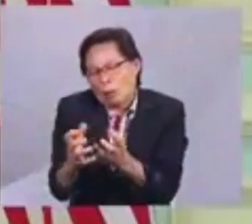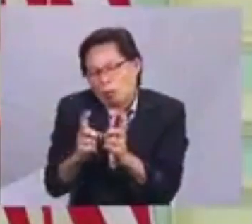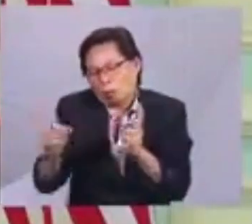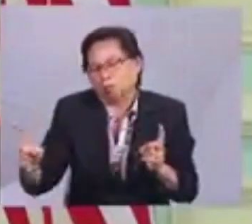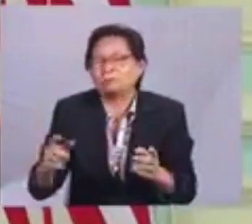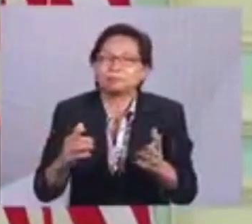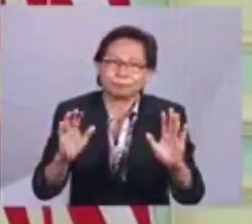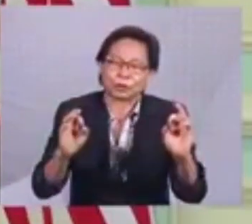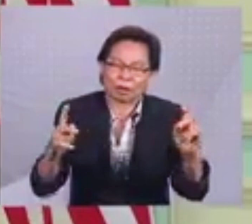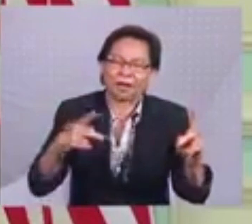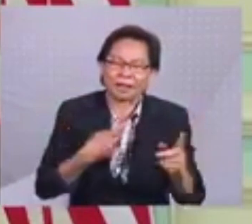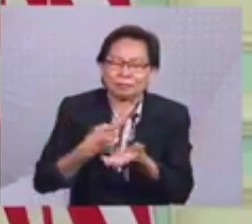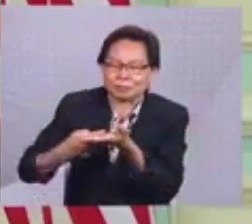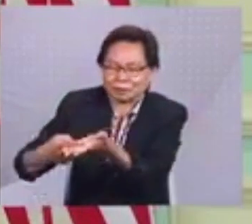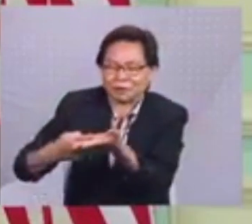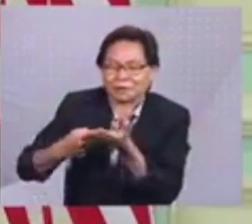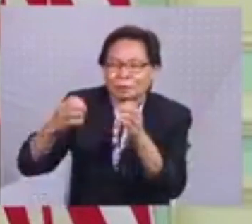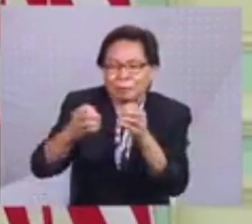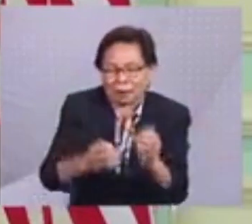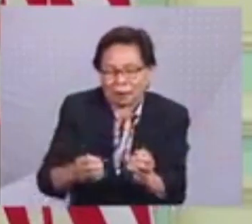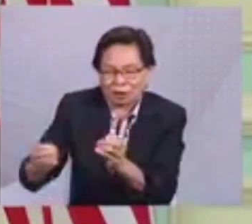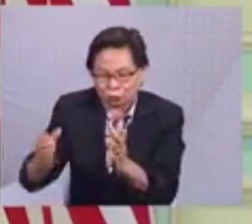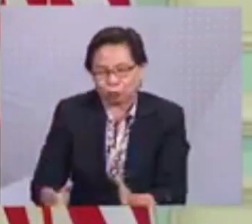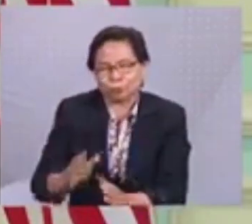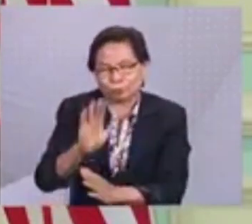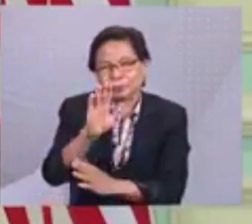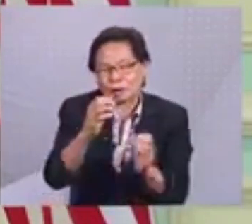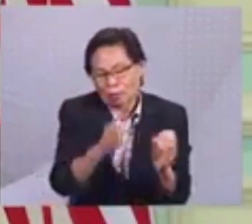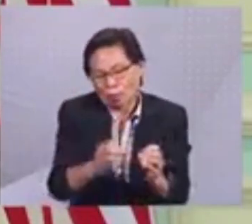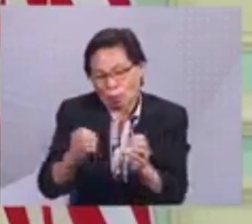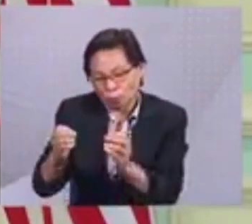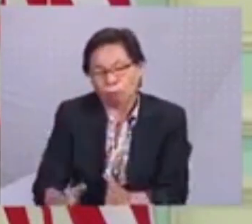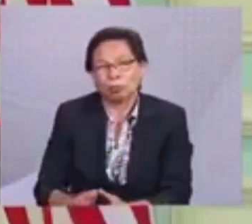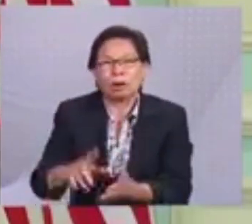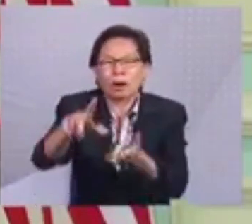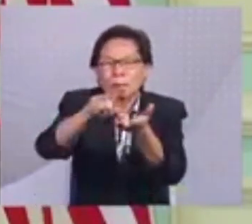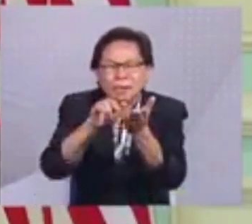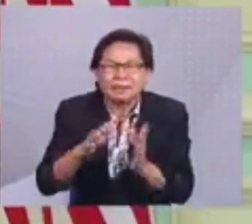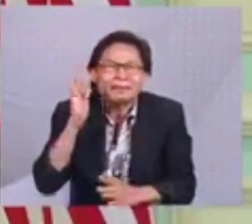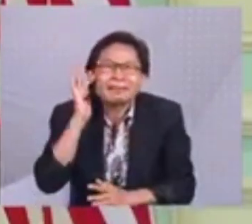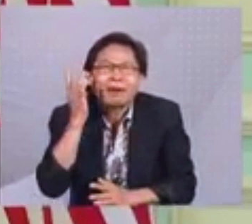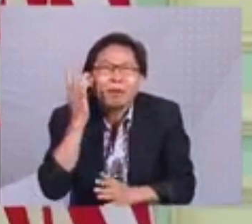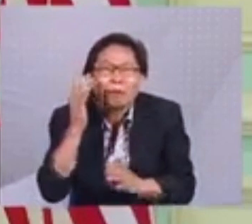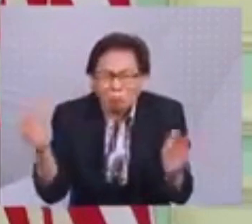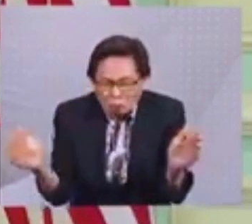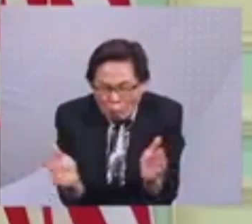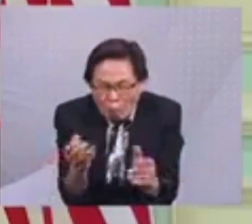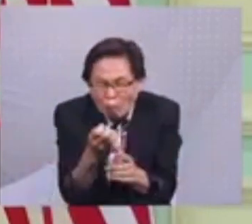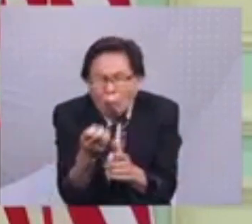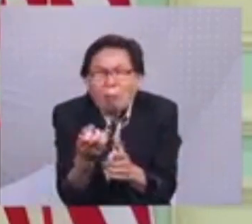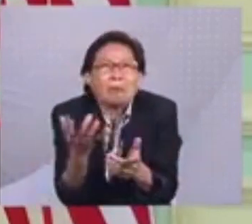berbincang dengan pihak penganjur lah kalau macam tu. Ya, pasal mungkin media pun tak tahu tempat tu sempit atau tidak.